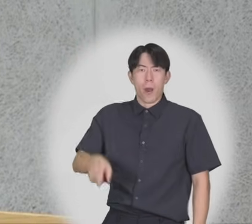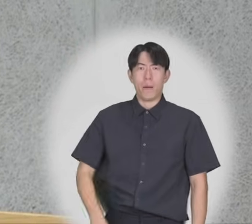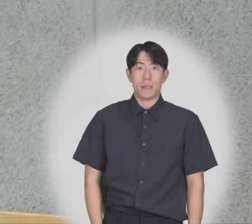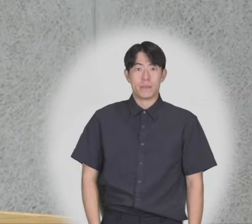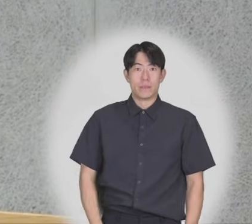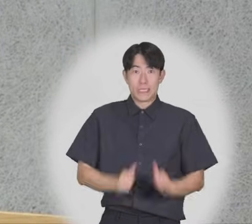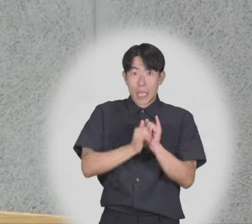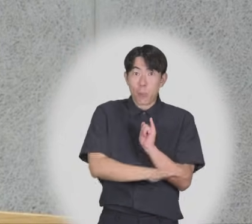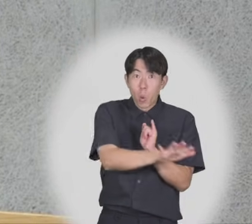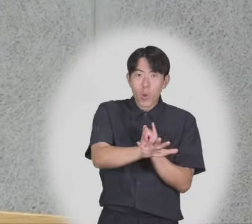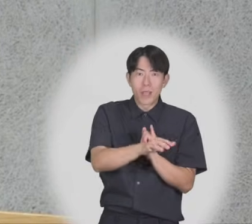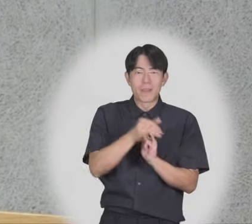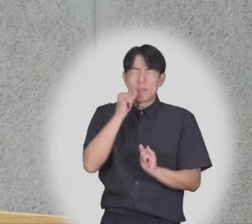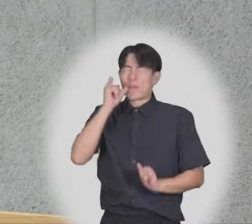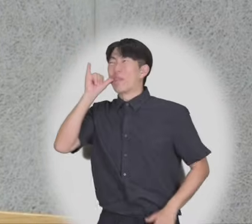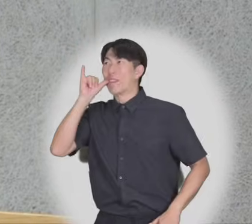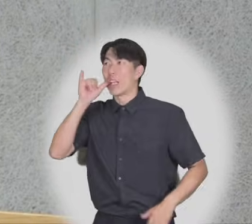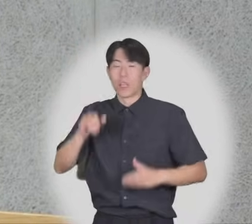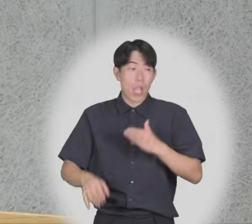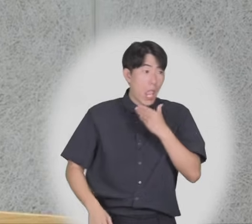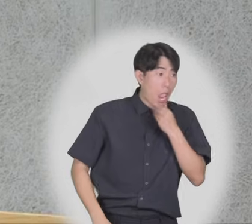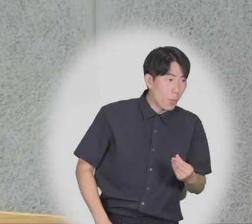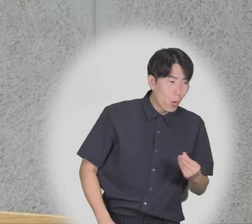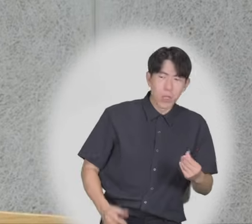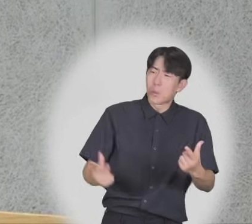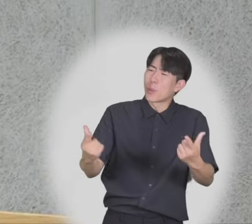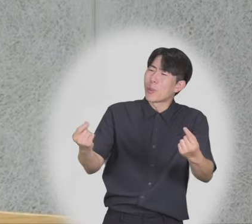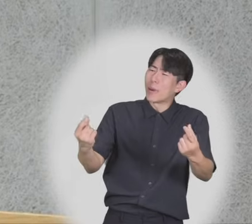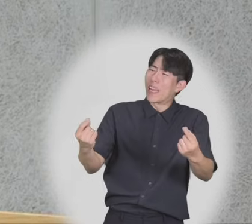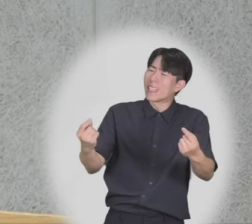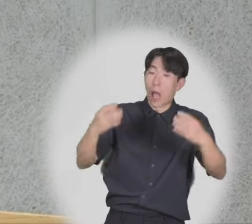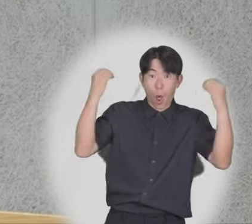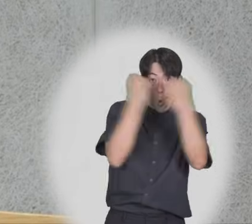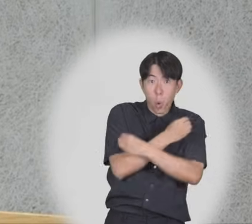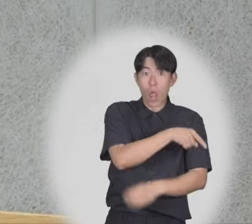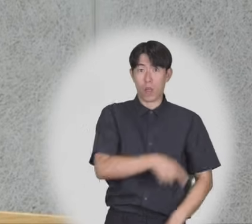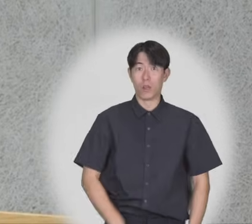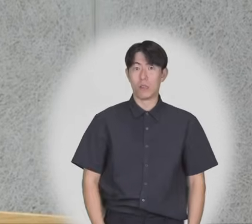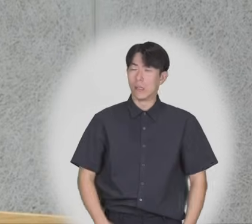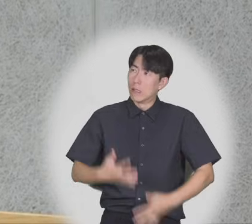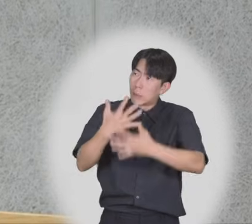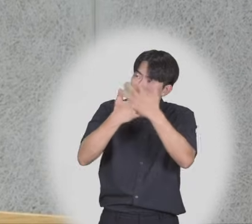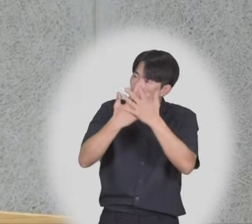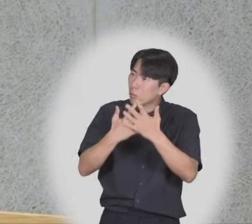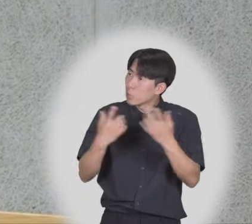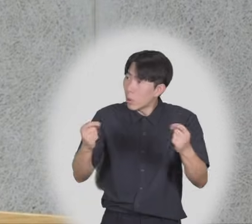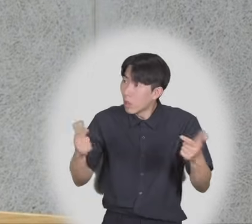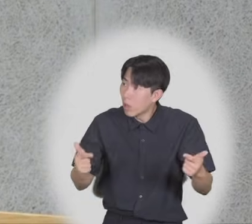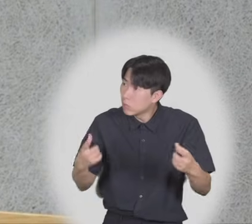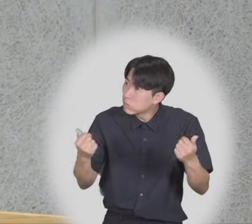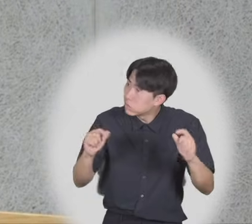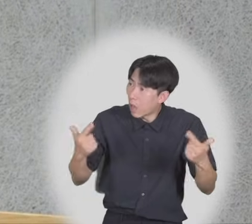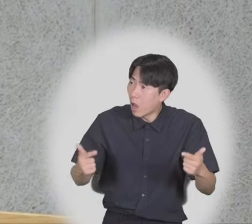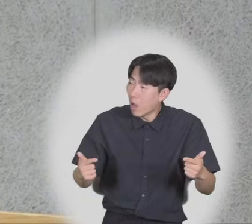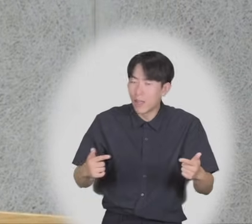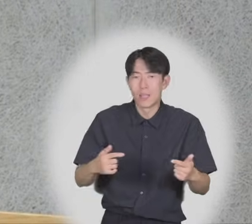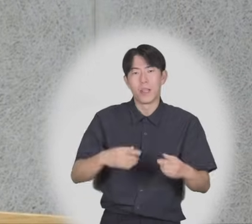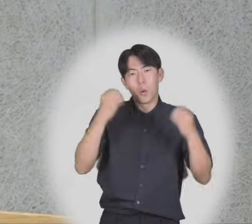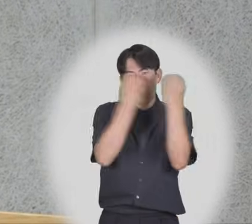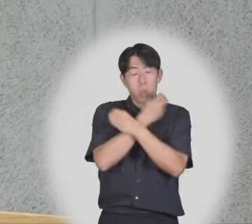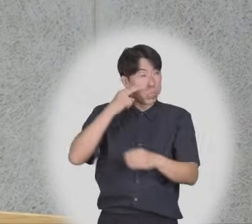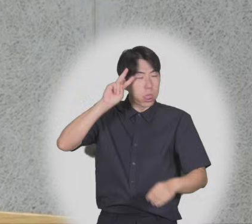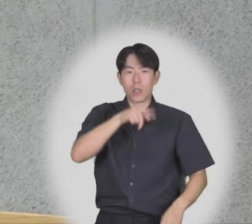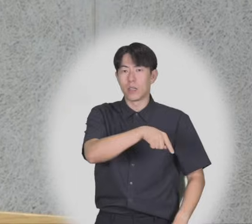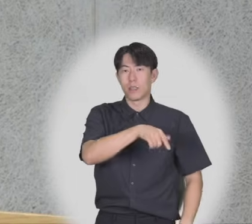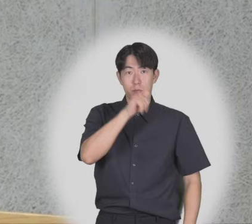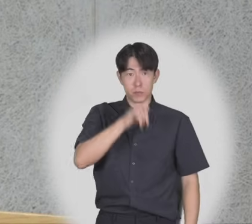쾌락과 행복을 착각하거나 혹은 혼동하는 경우가 있습니다. 쾌락을 따라가는 것이